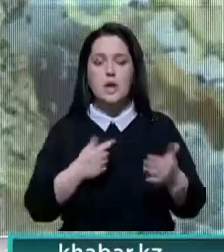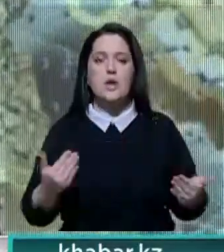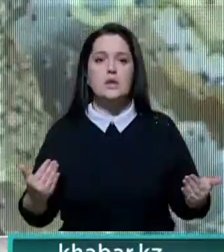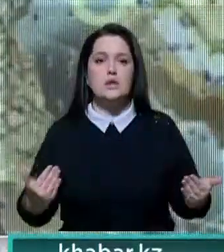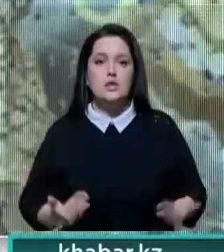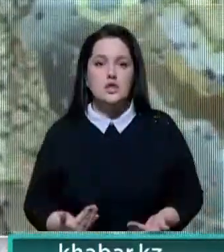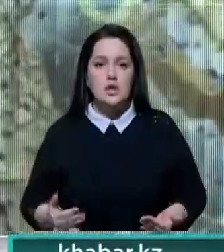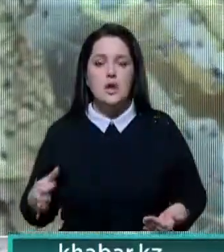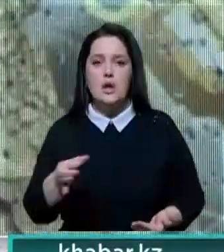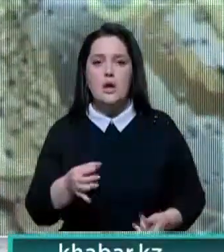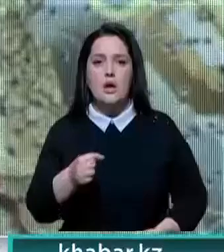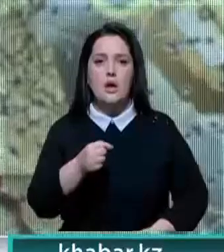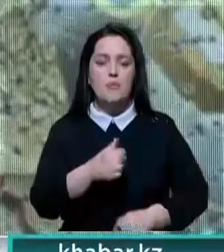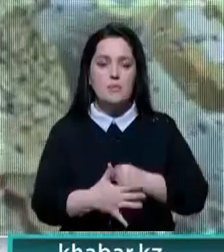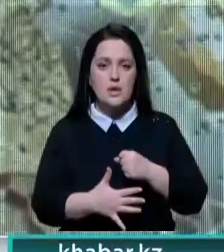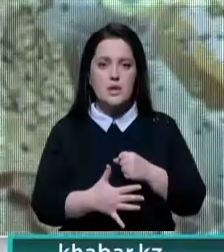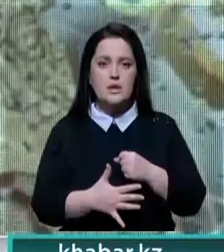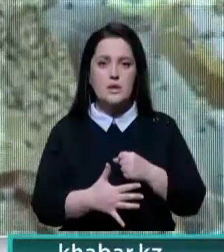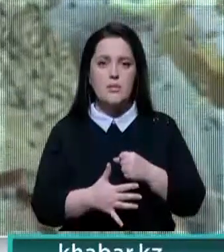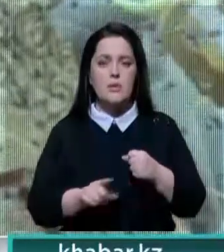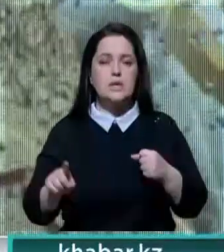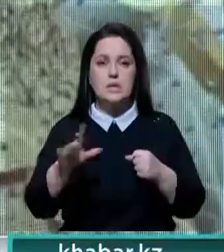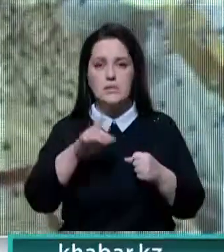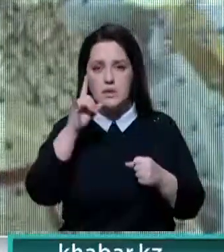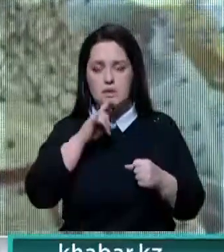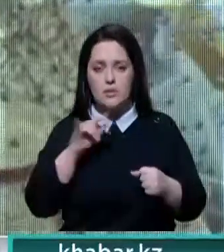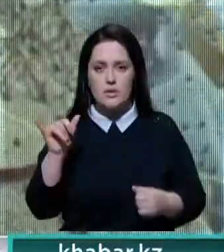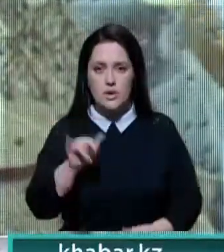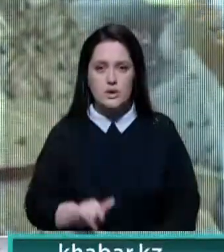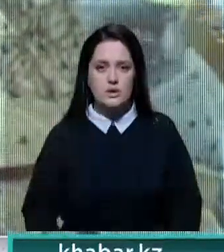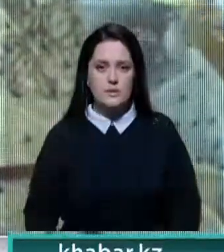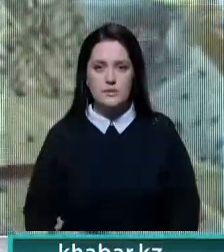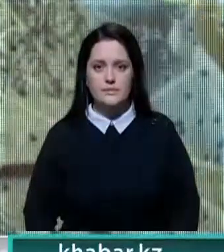мнение наша съемочная группа записывала на западе Казахстана, в городе Уральске.